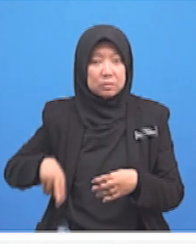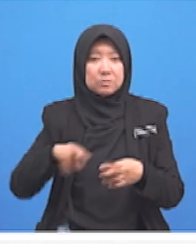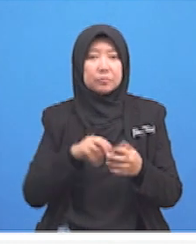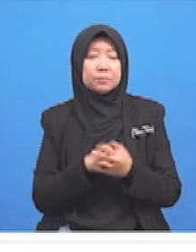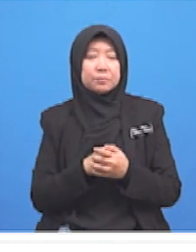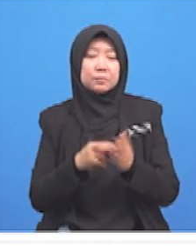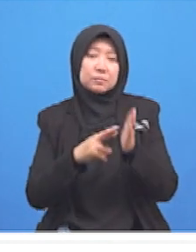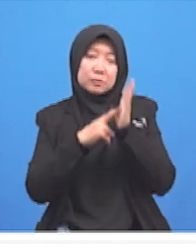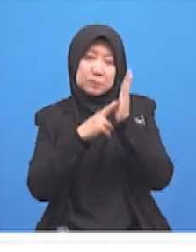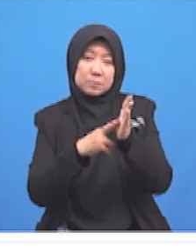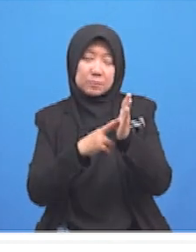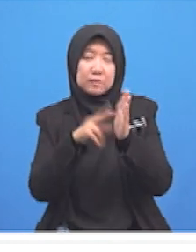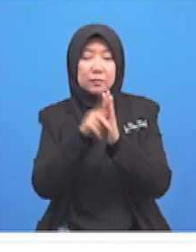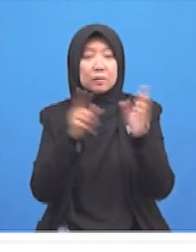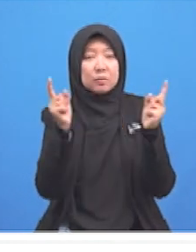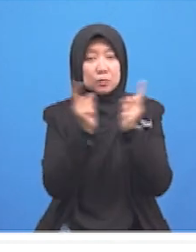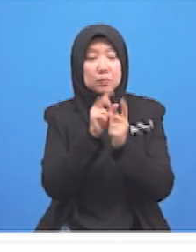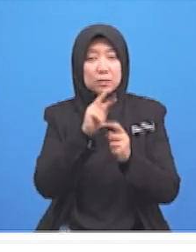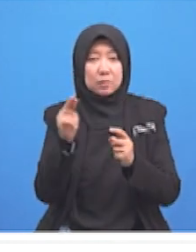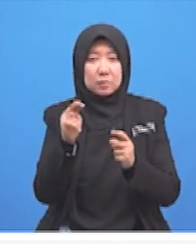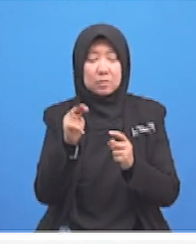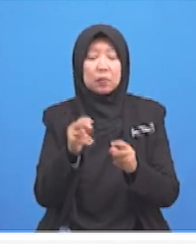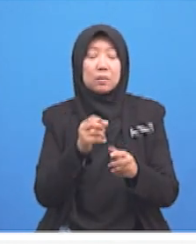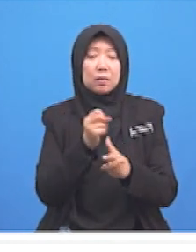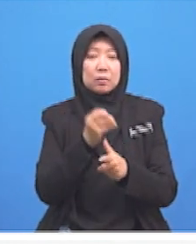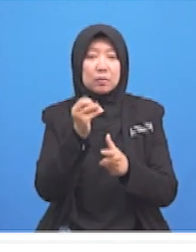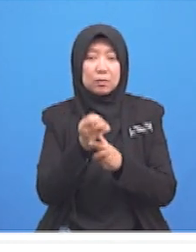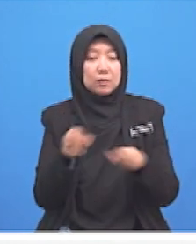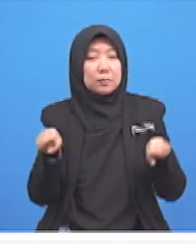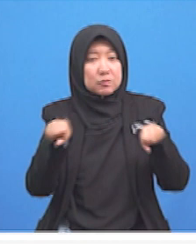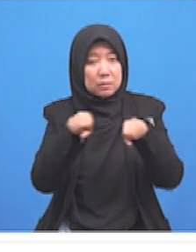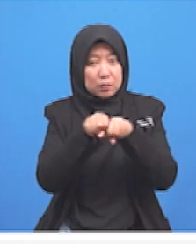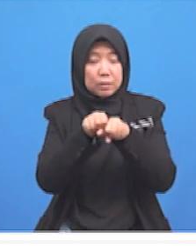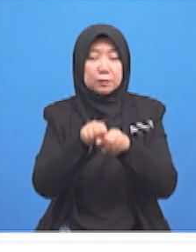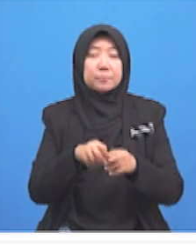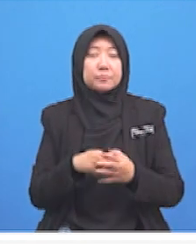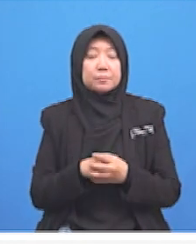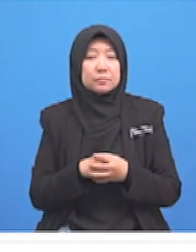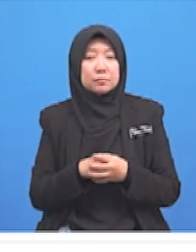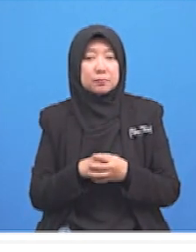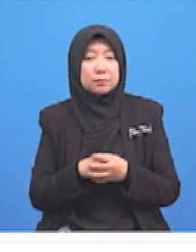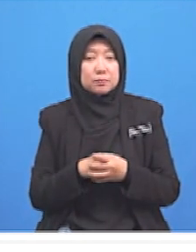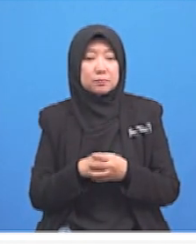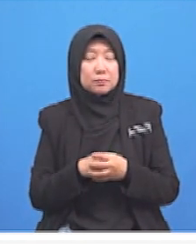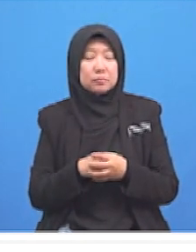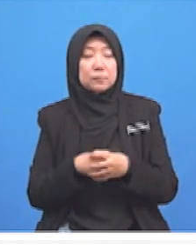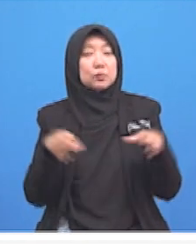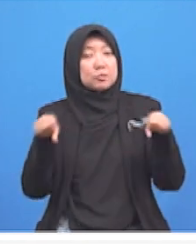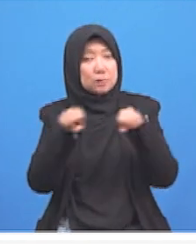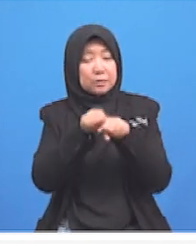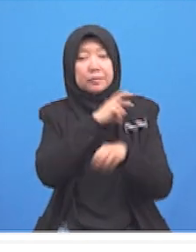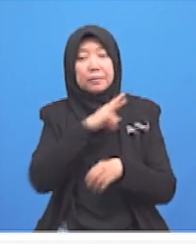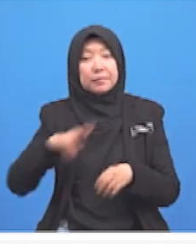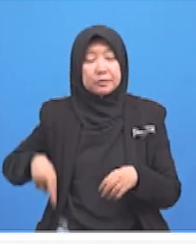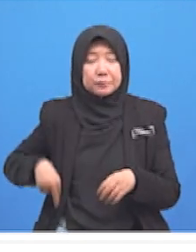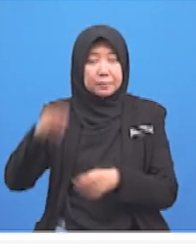merujuk perjumpaan atau persidangan umum. Durbar juga sebagai persidangan